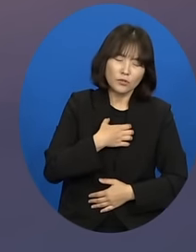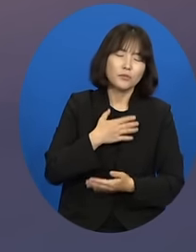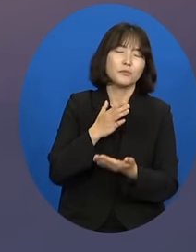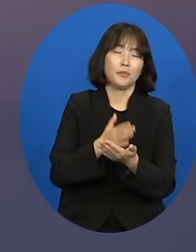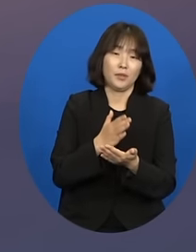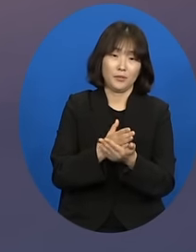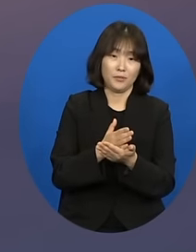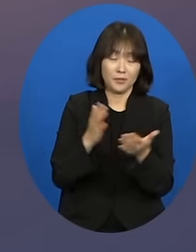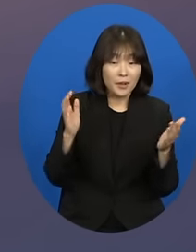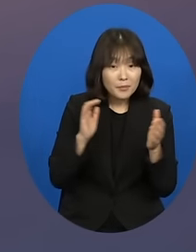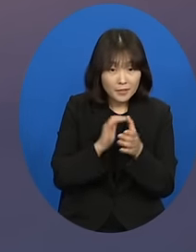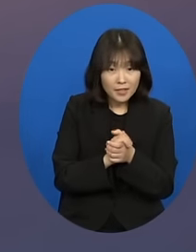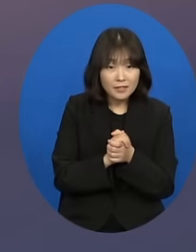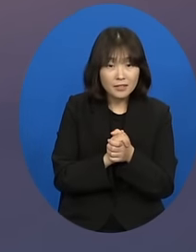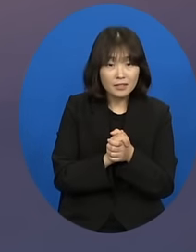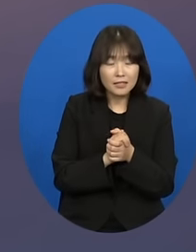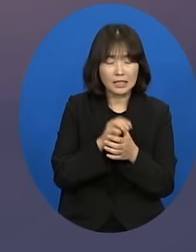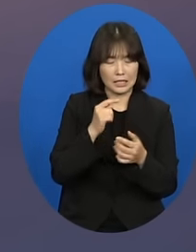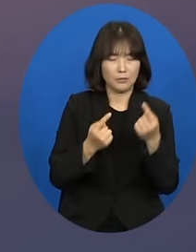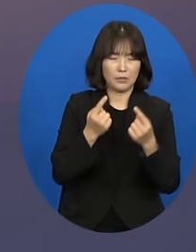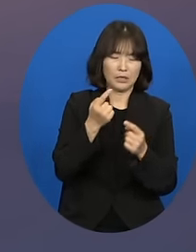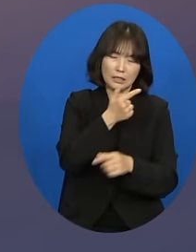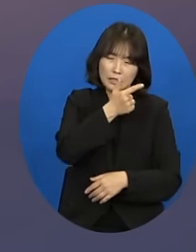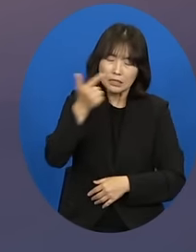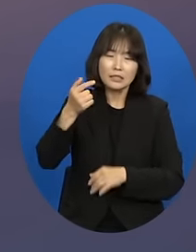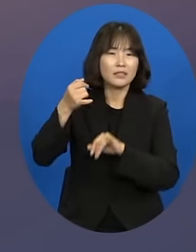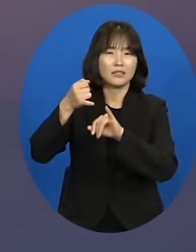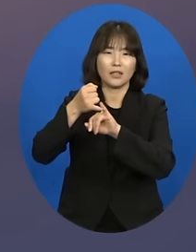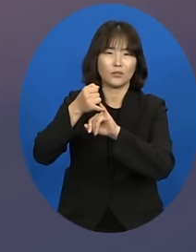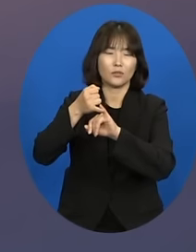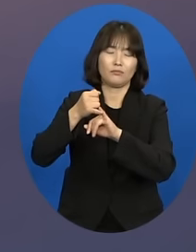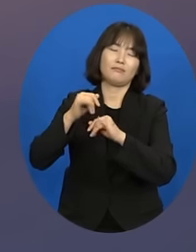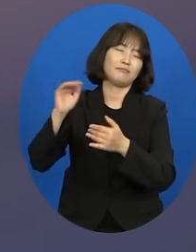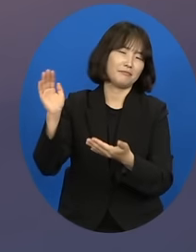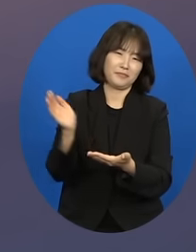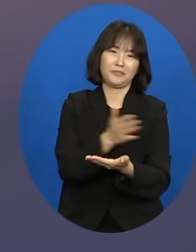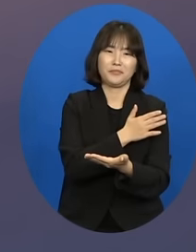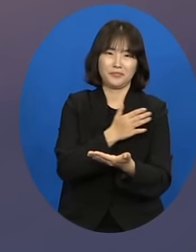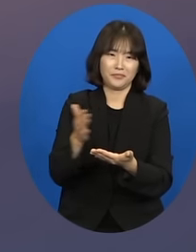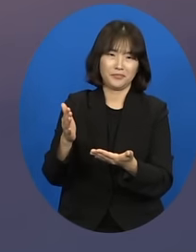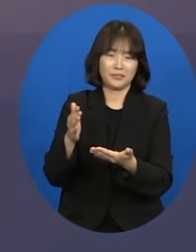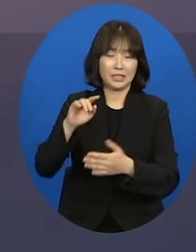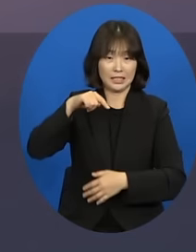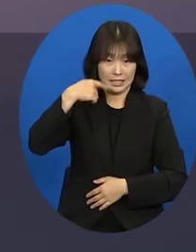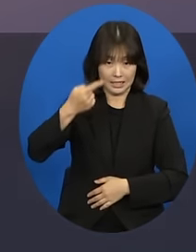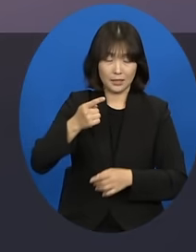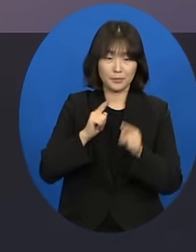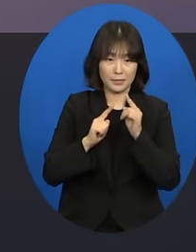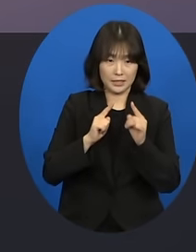아멘. 이보다 더 큰 약속은 많지 않은 것 같습니다. 다음 주십시오.